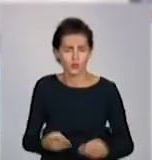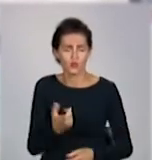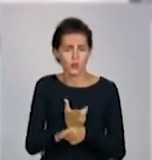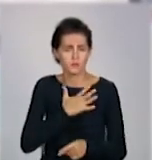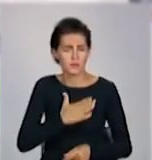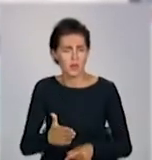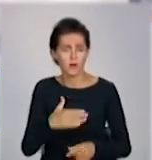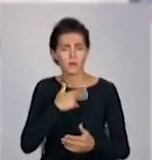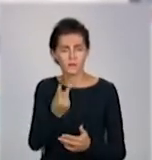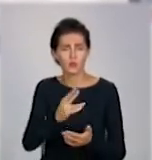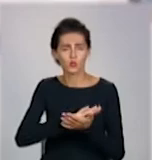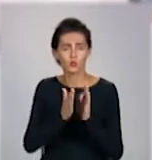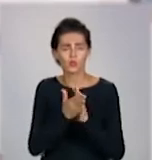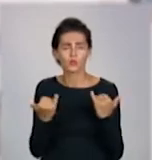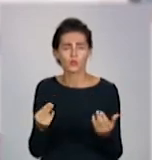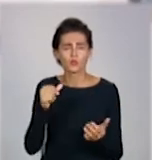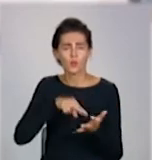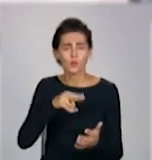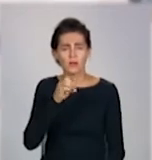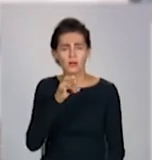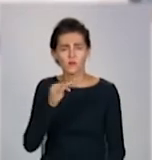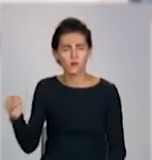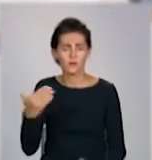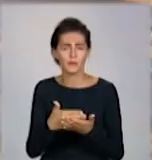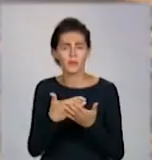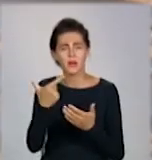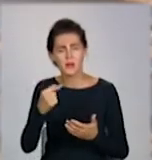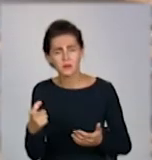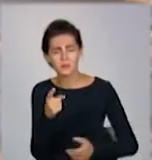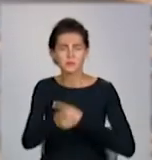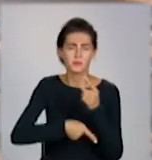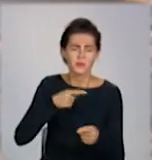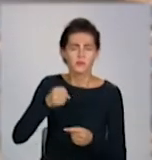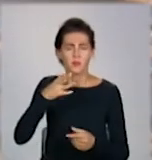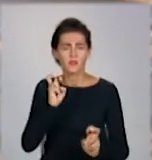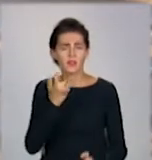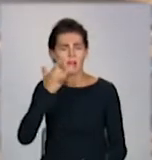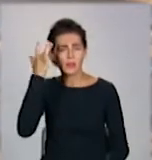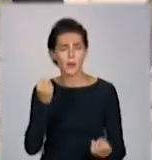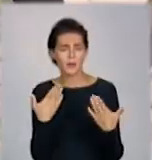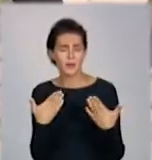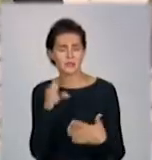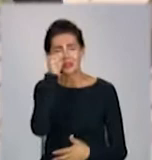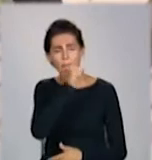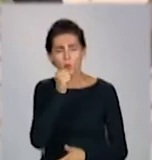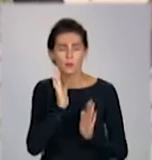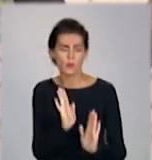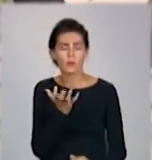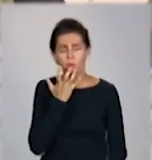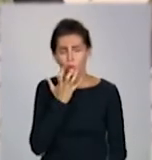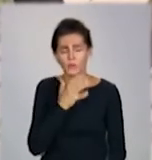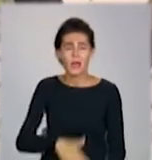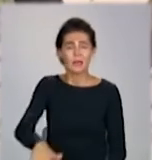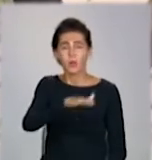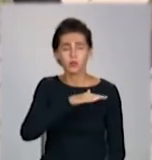что сегодня мы видим тарифы, цена на газ постоянно меняется. Летом будет прохладно, а зимой будет, соответственно, тепло. На